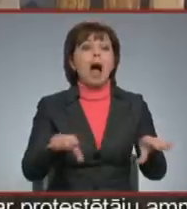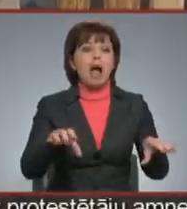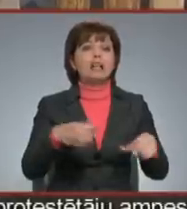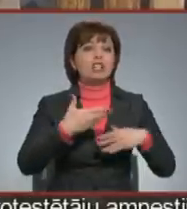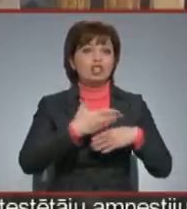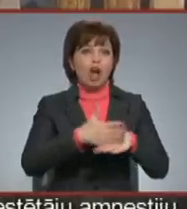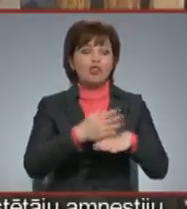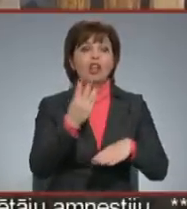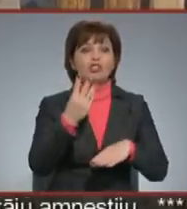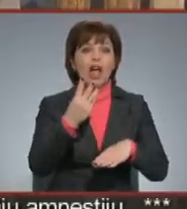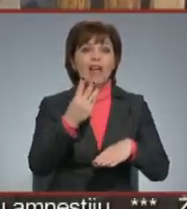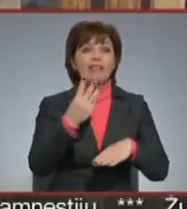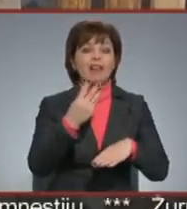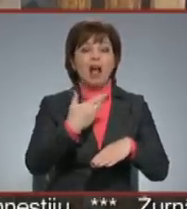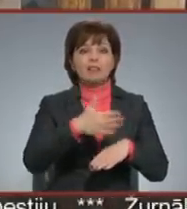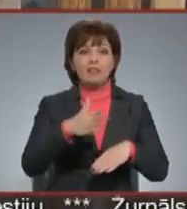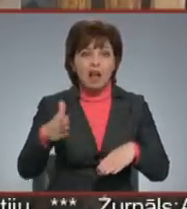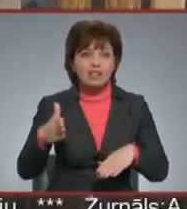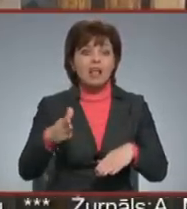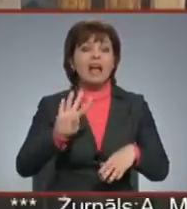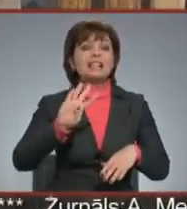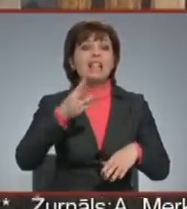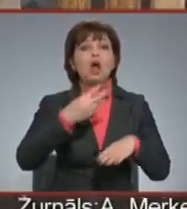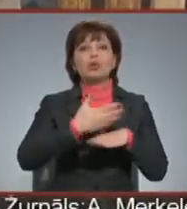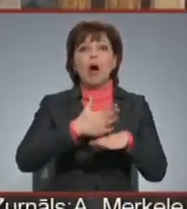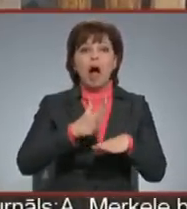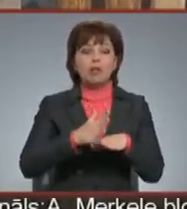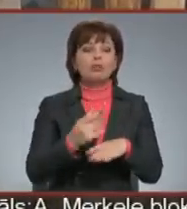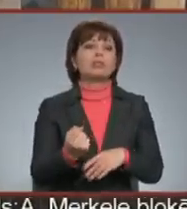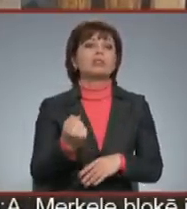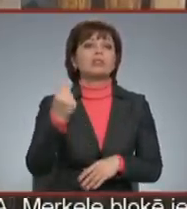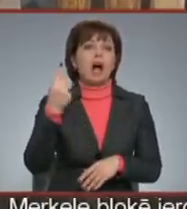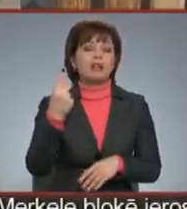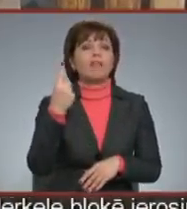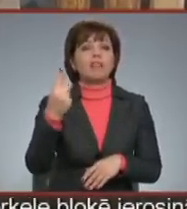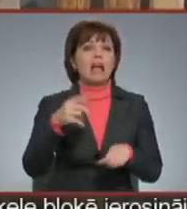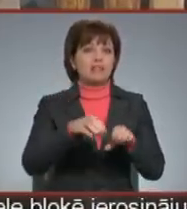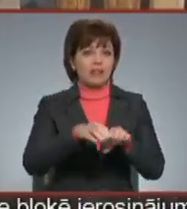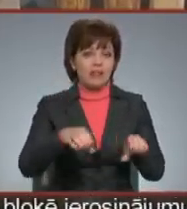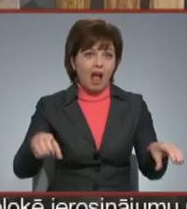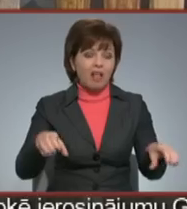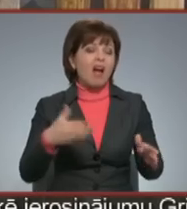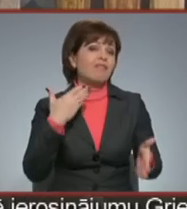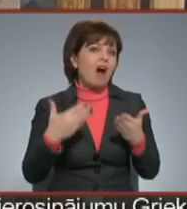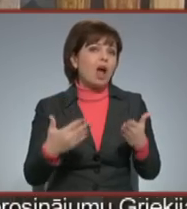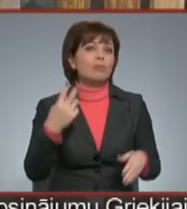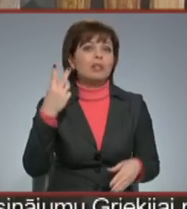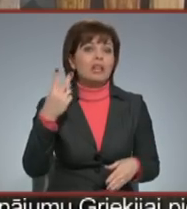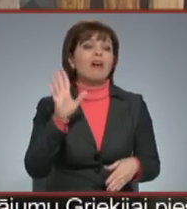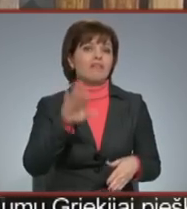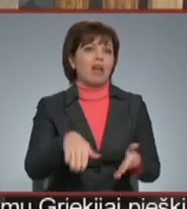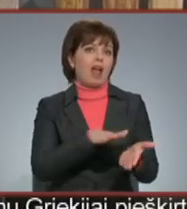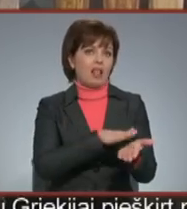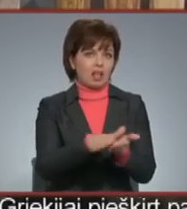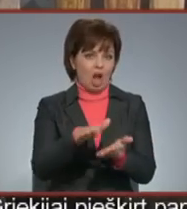četrās daļās, un no katras šīs ceturtdaļas principā sanāca viens dēlis, labākajā gadījumā divi, ja, kuri bija lietojami. Tiksim, no